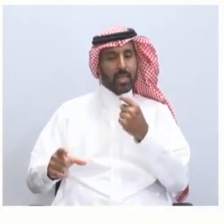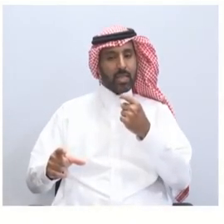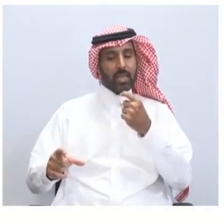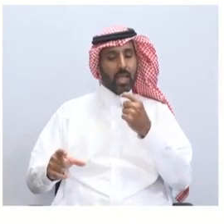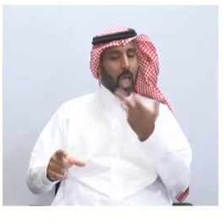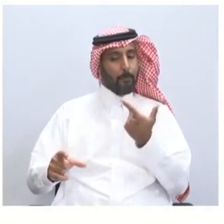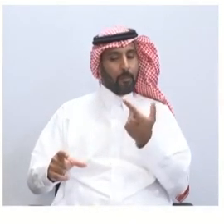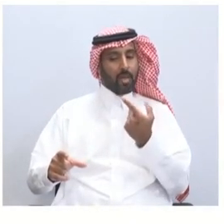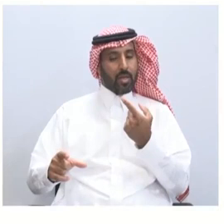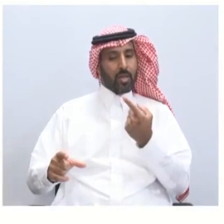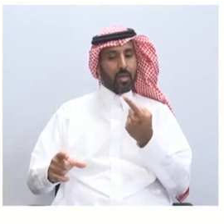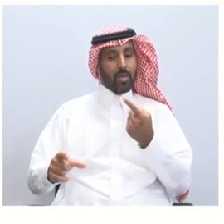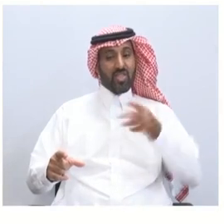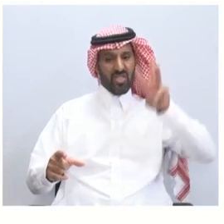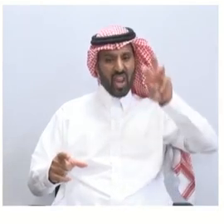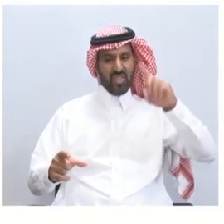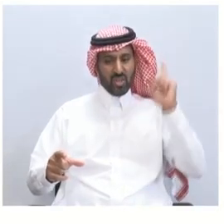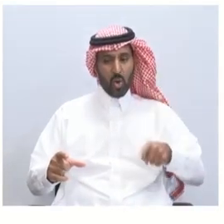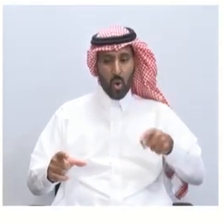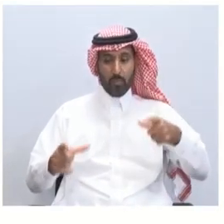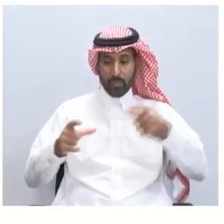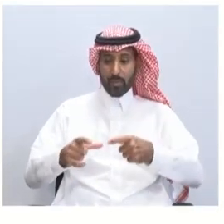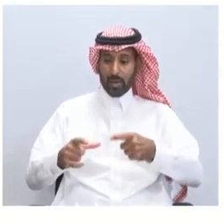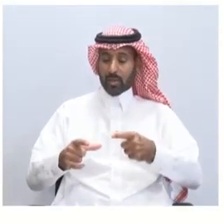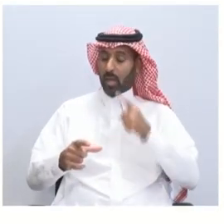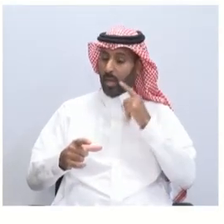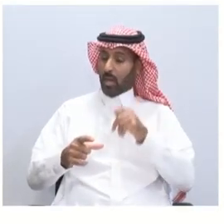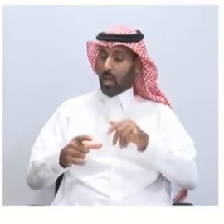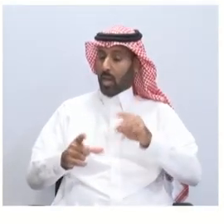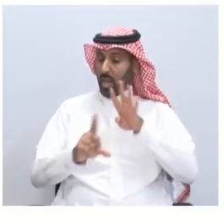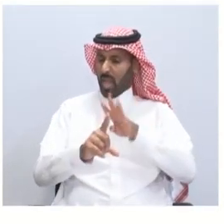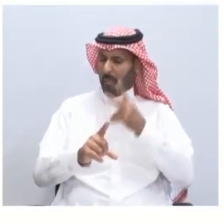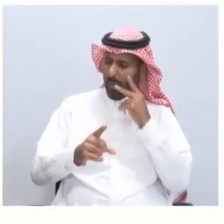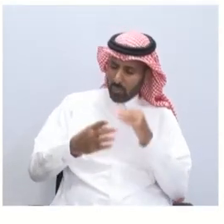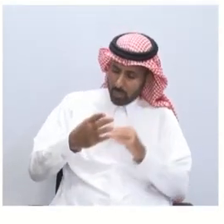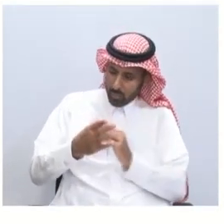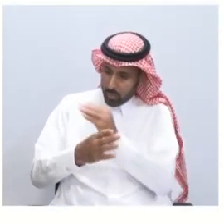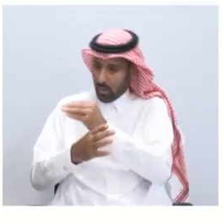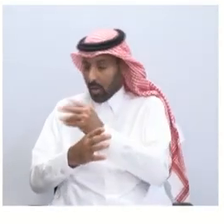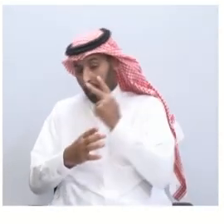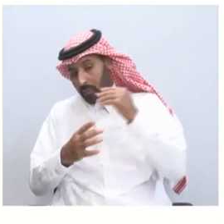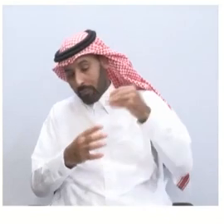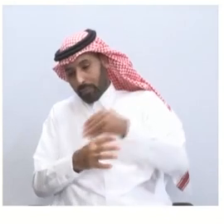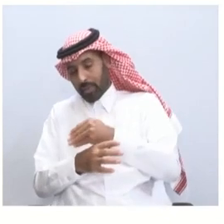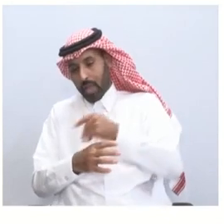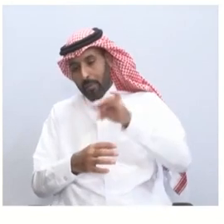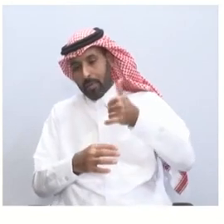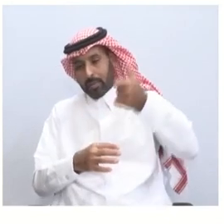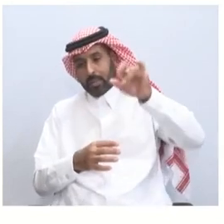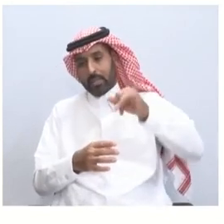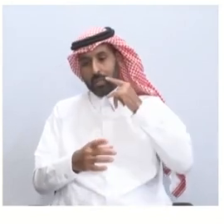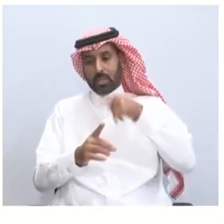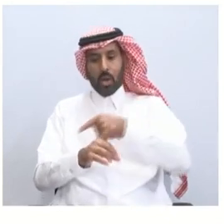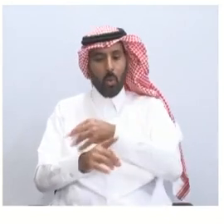يوما بعد ذلك لقله المؤن خرج الامام تركي منن عبد الله متخفيا عن الانظار